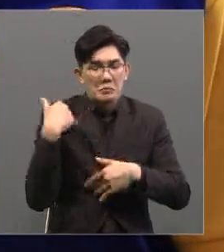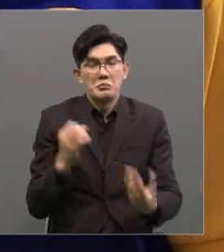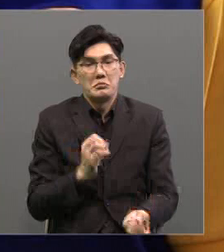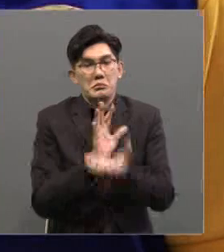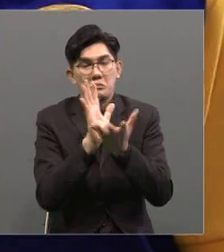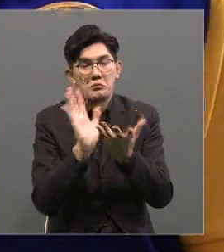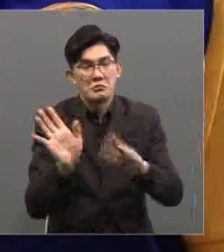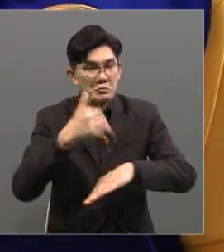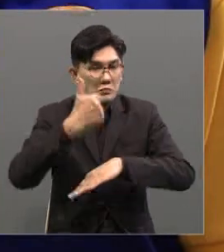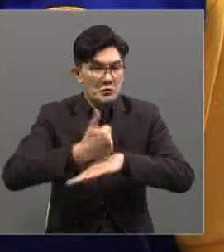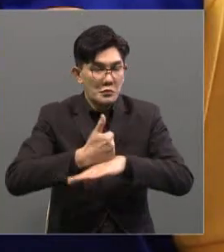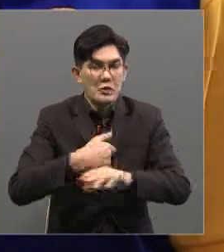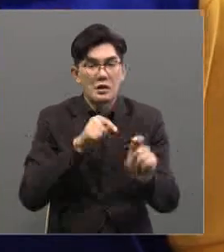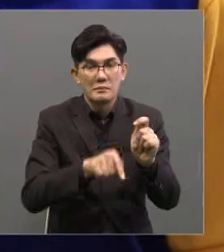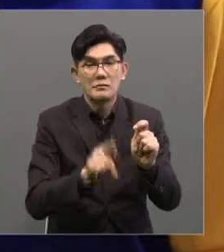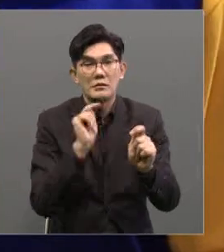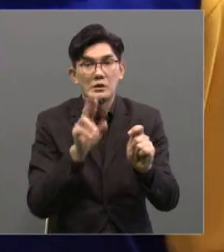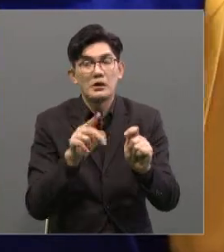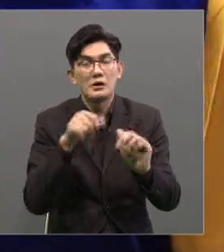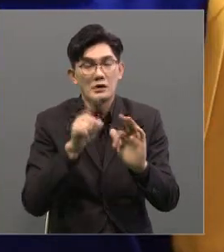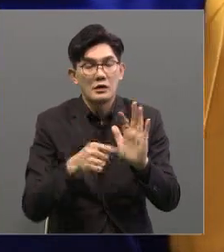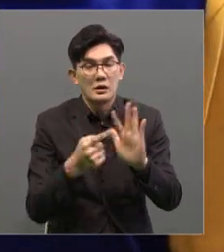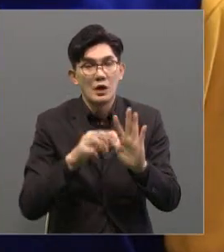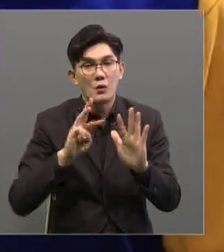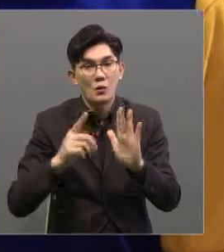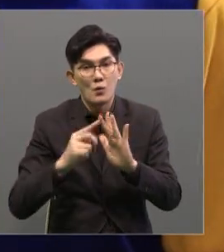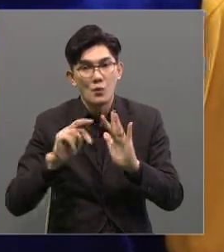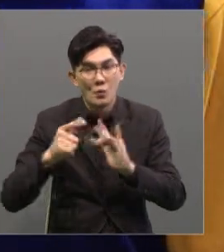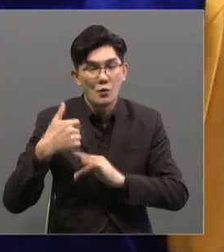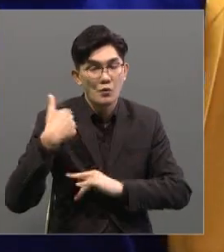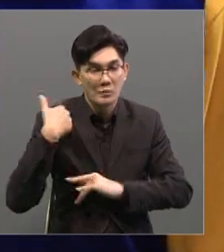ภอท่าวุ้งได้สั่งการให้ทางสาธ